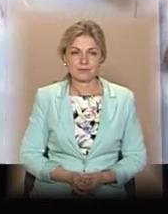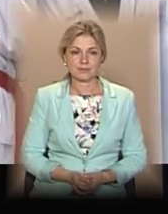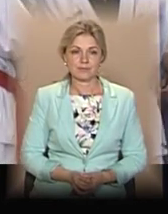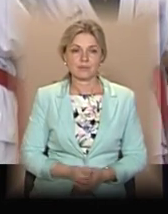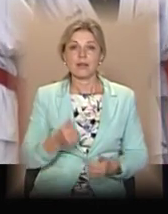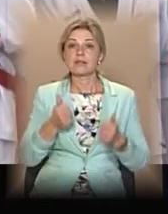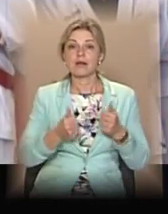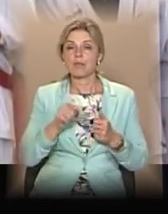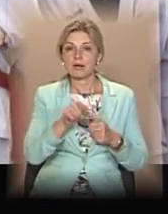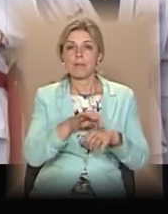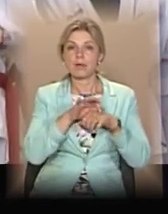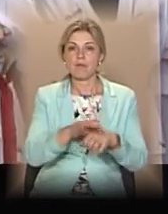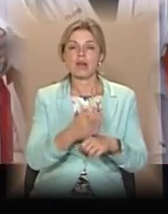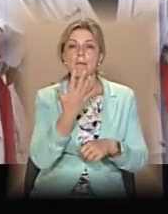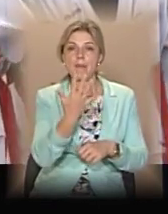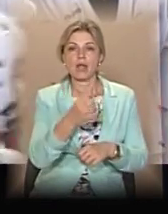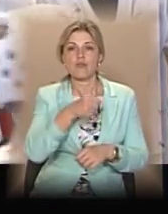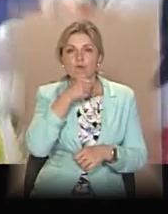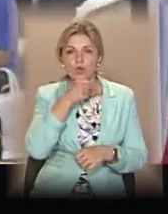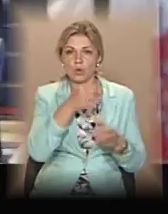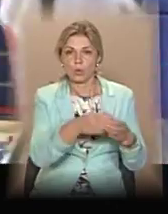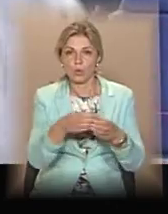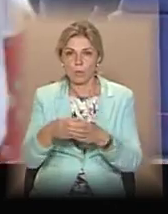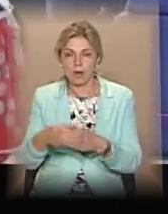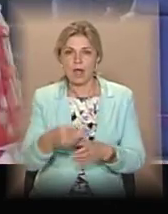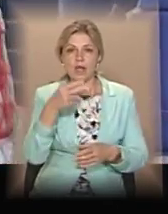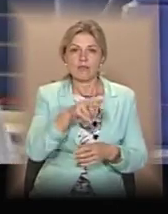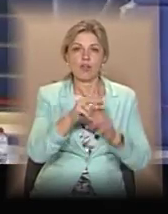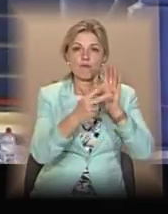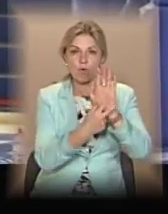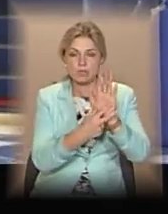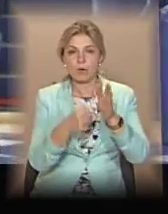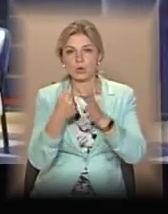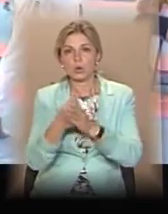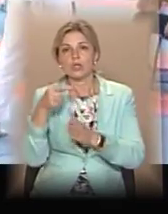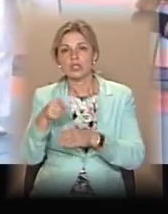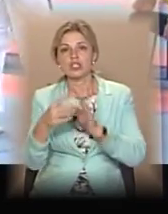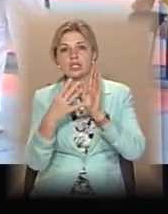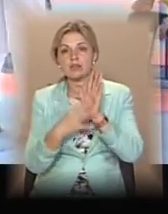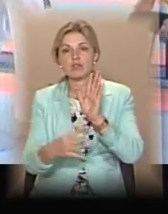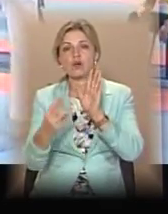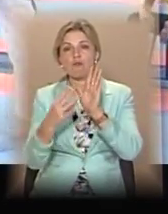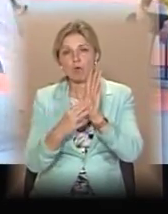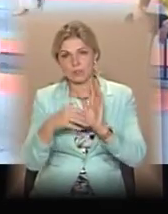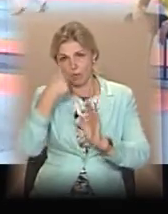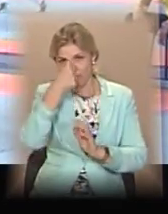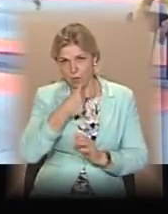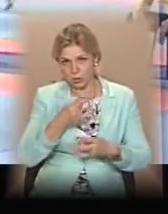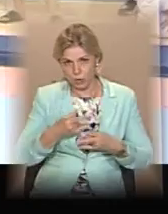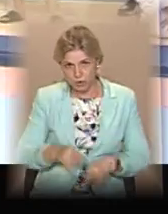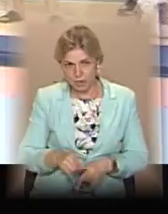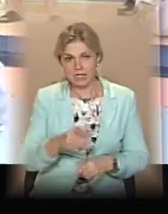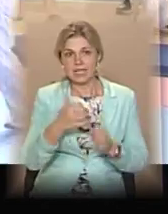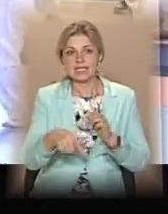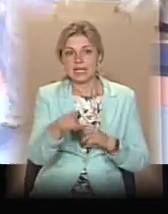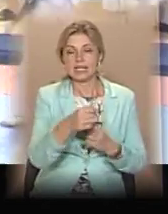Зазначимо, що змагання проходять у 5 вікових групах – від 2008 до 1998 років народження. Серед